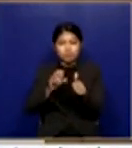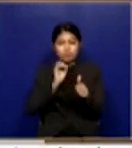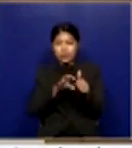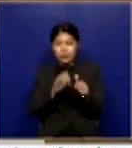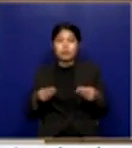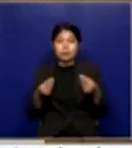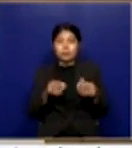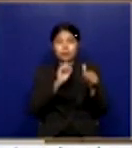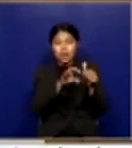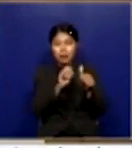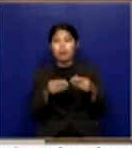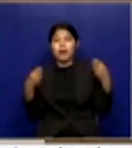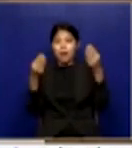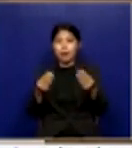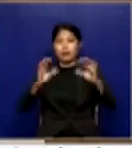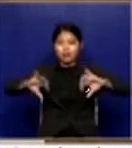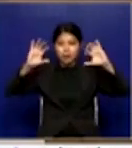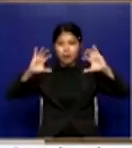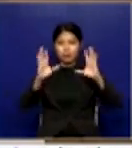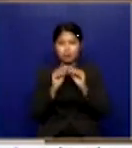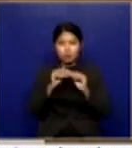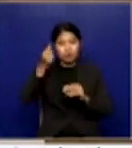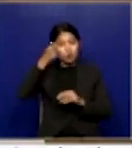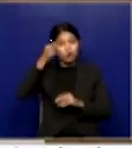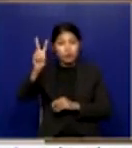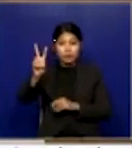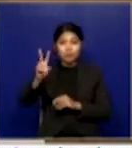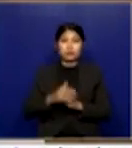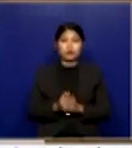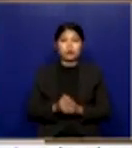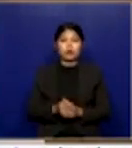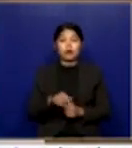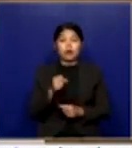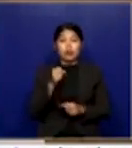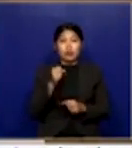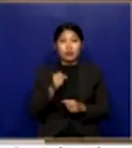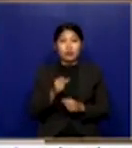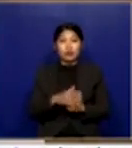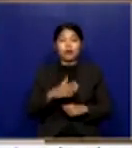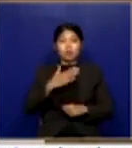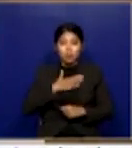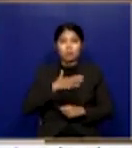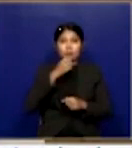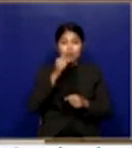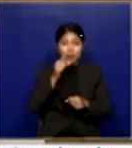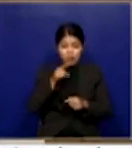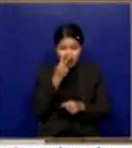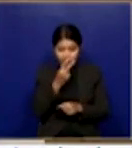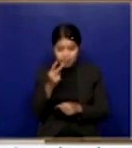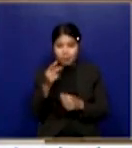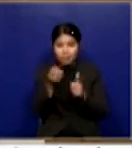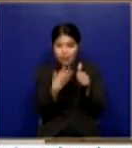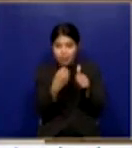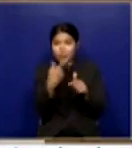ตลอดจนการตอบตลอดในการประชุมทั้งสองวันเรื่องได้ที่ทำได้ทำแล้วจะเป็นประโยชน์ต่อส่วนรวม